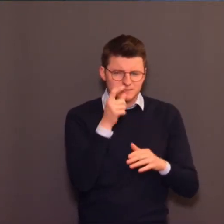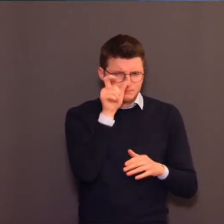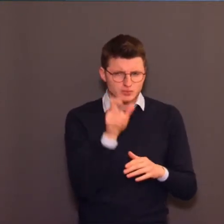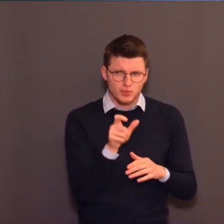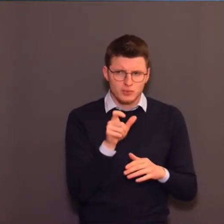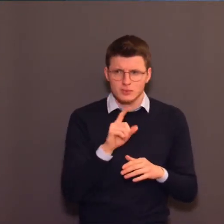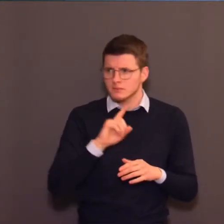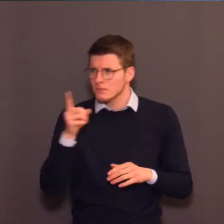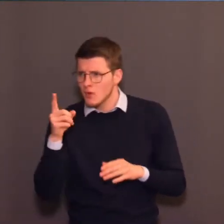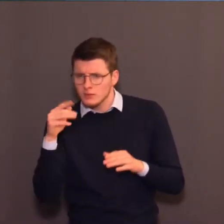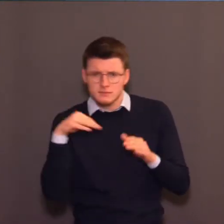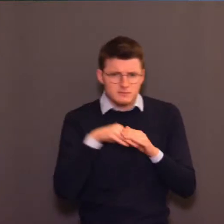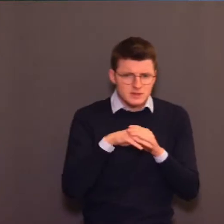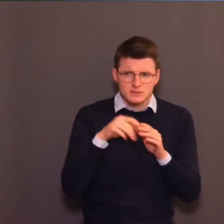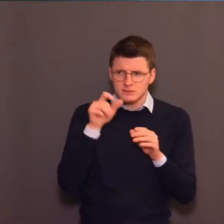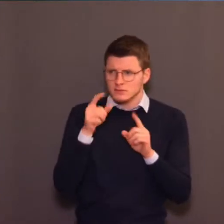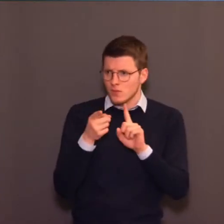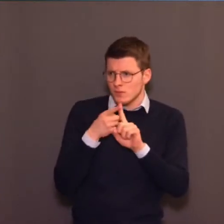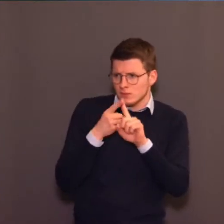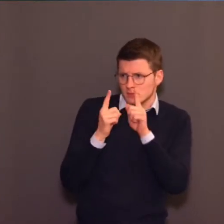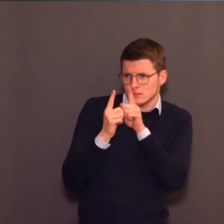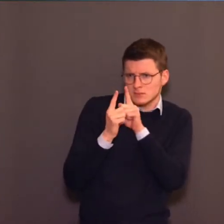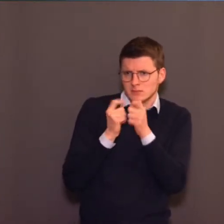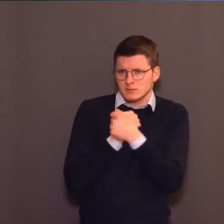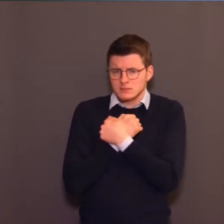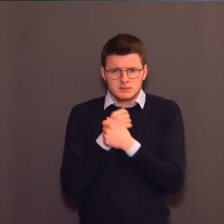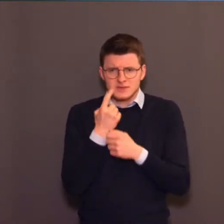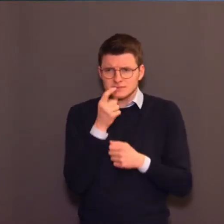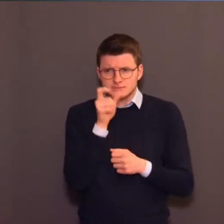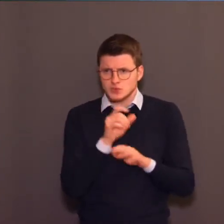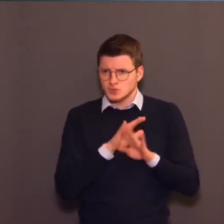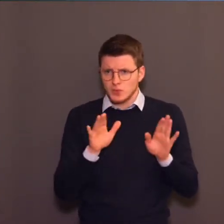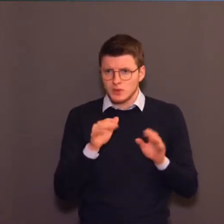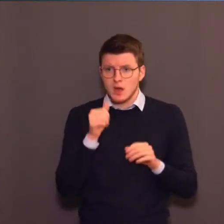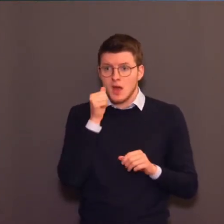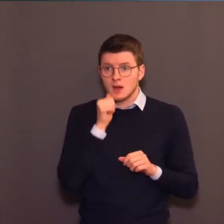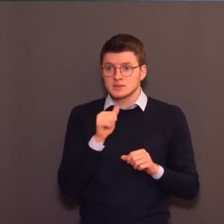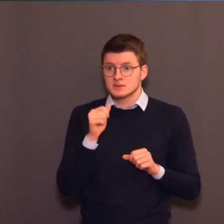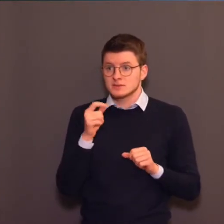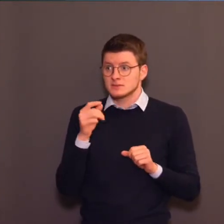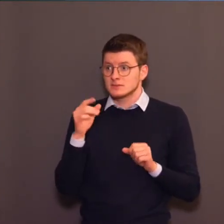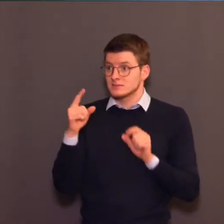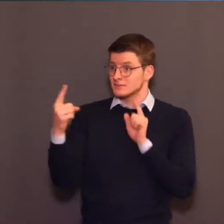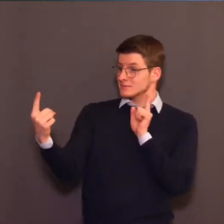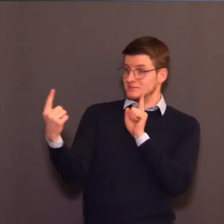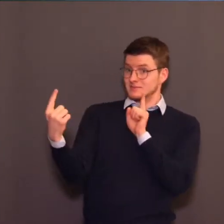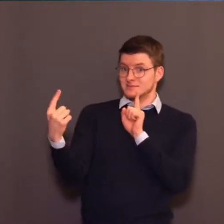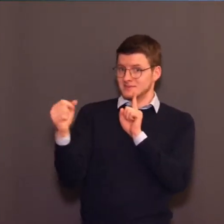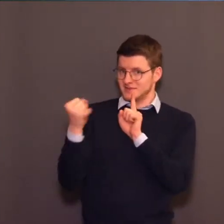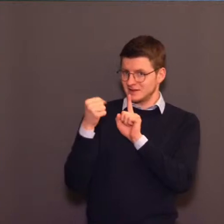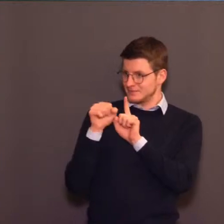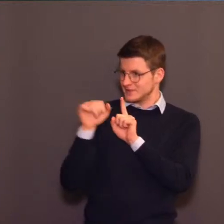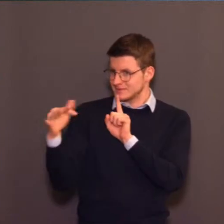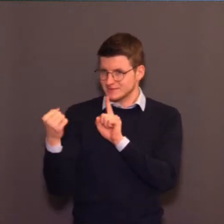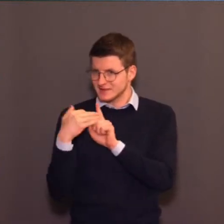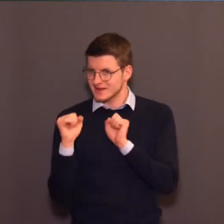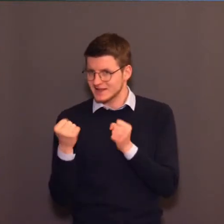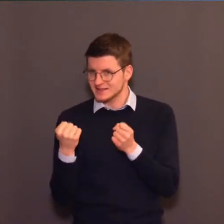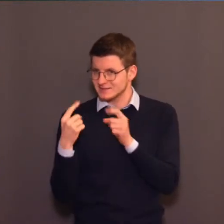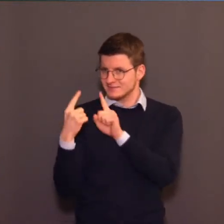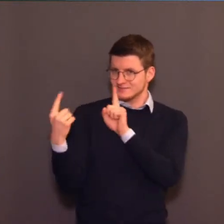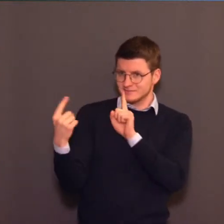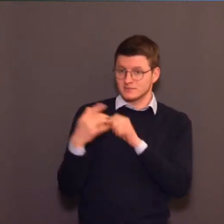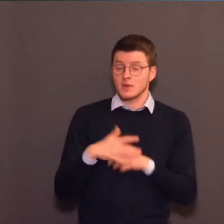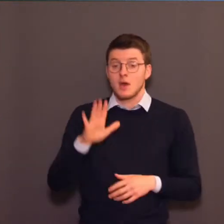knuffelcontact. Mensen die u niet ontmoet, kan u niet besmetten. Kom buiten maximum samen